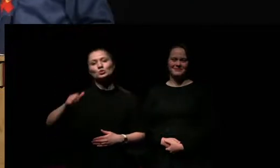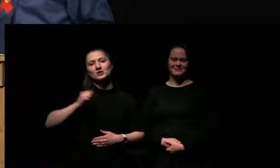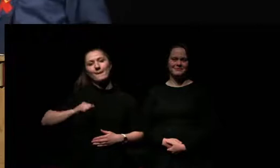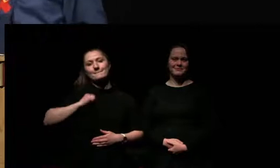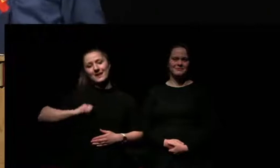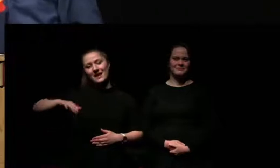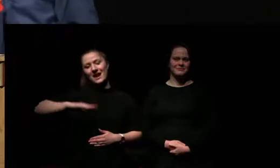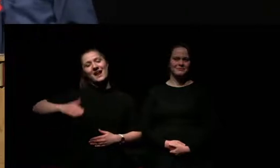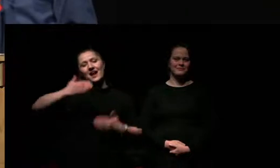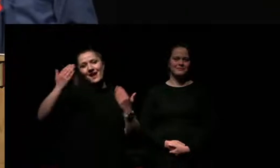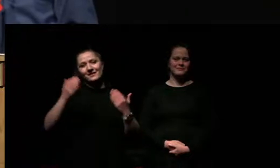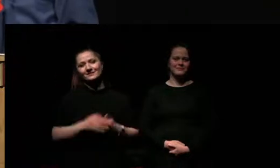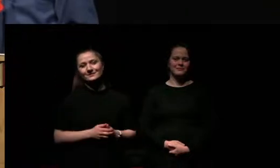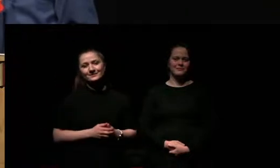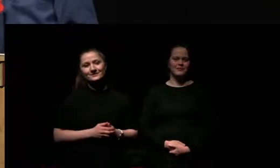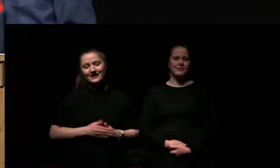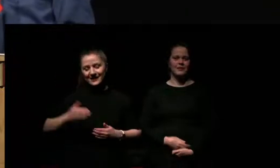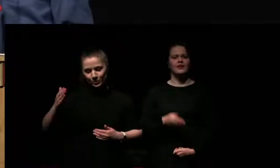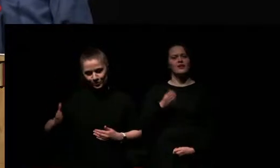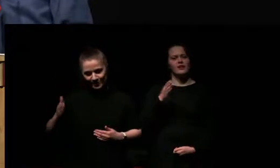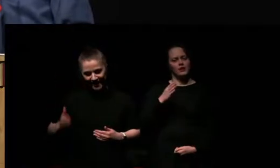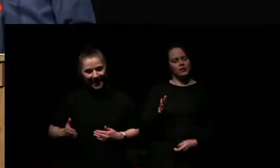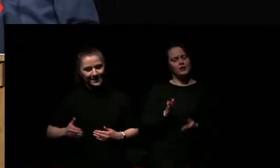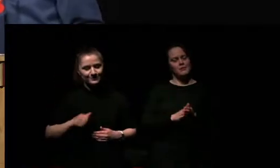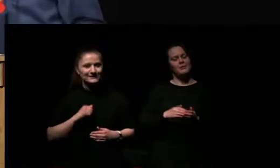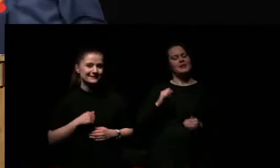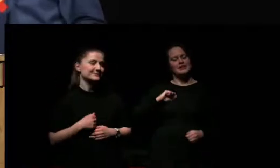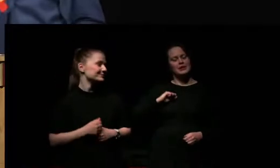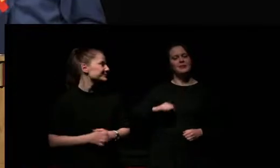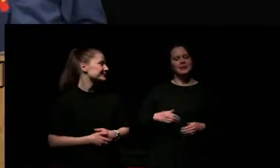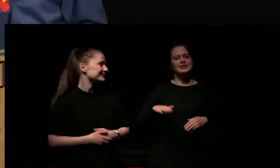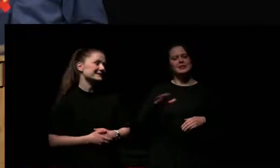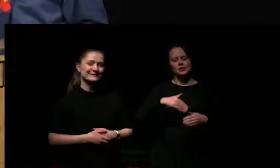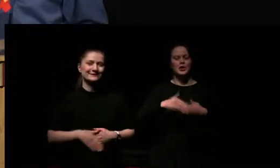beivin. Gratulerer med samenes nasjonaldag.